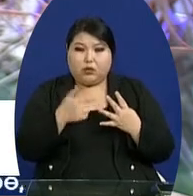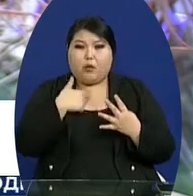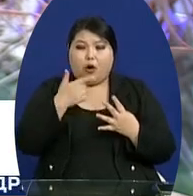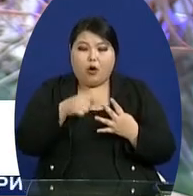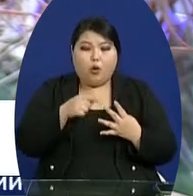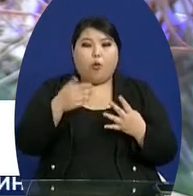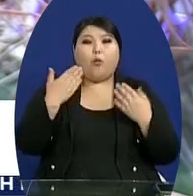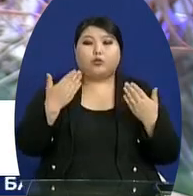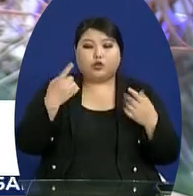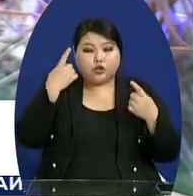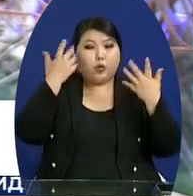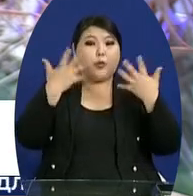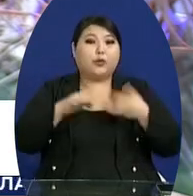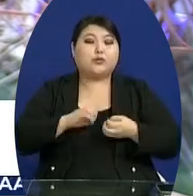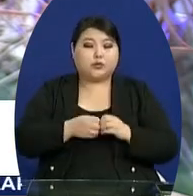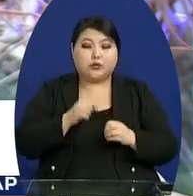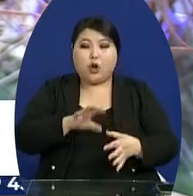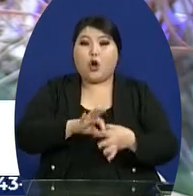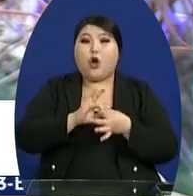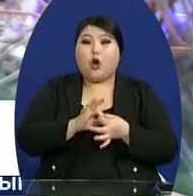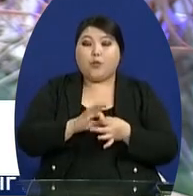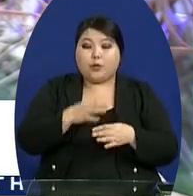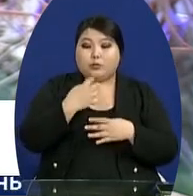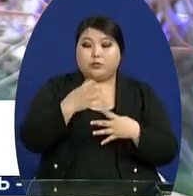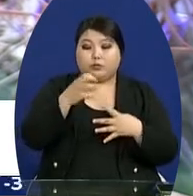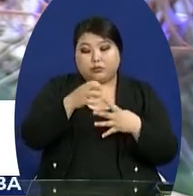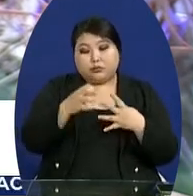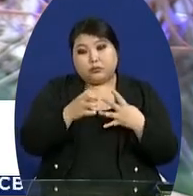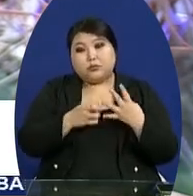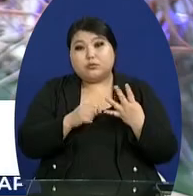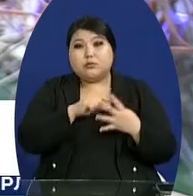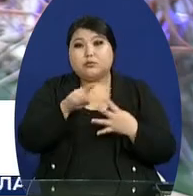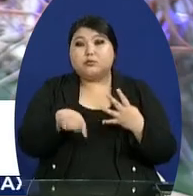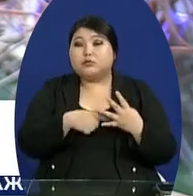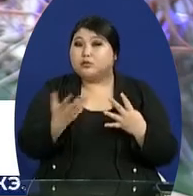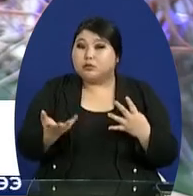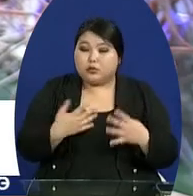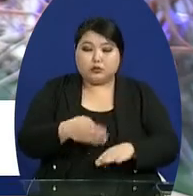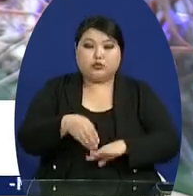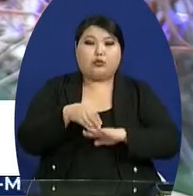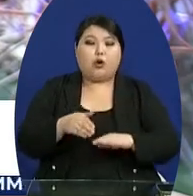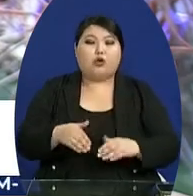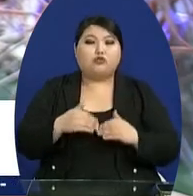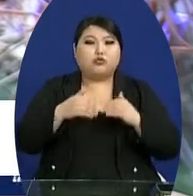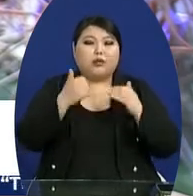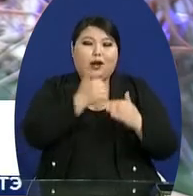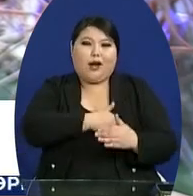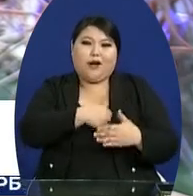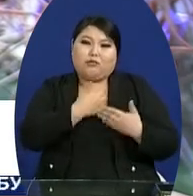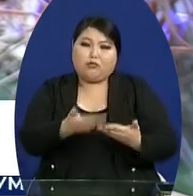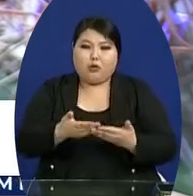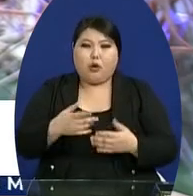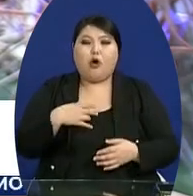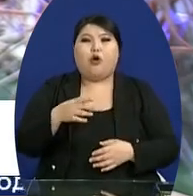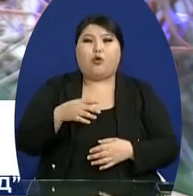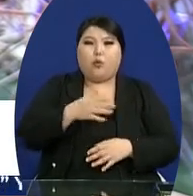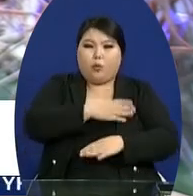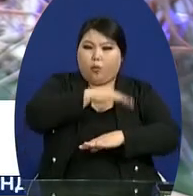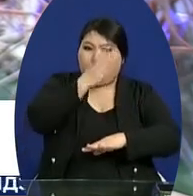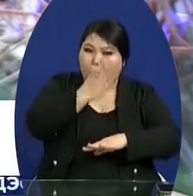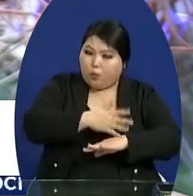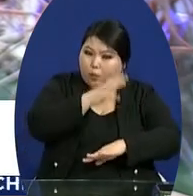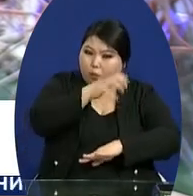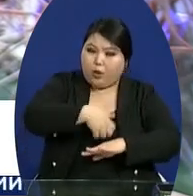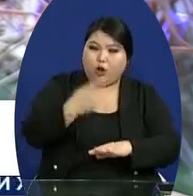зохион байгуулж байгаа. Энэ холбогдох сешнүүдэд одоо энэ тогтолцоотой хөгжлийг хангах уул уурхай, мөн одоо ногоон уул уурхай хариуцлагатай